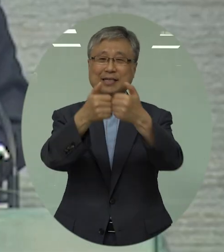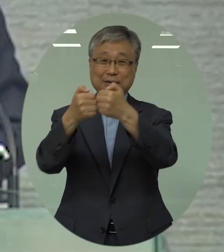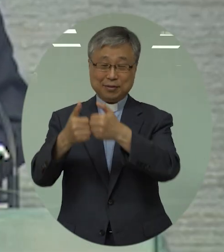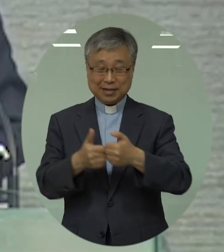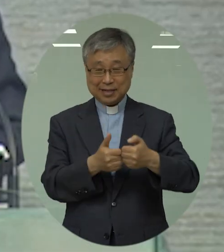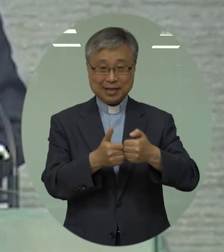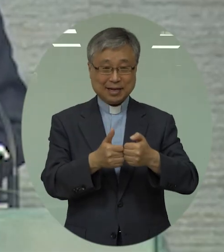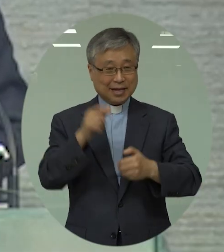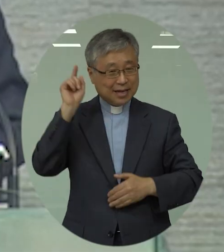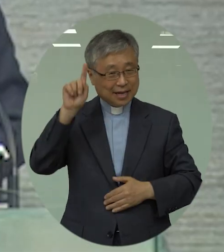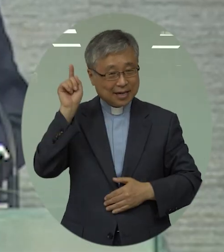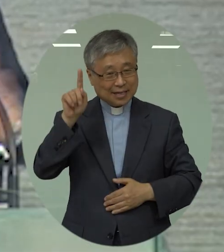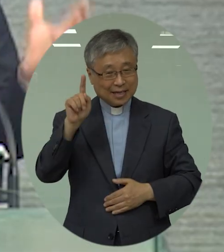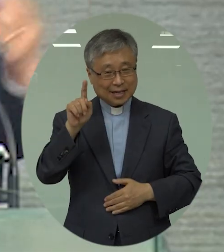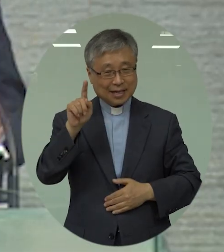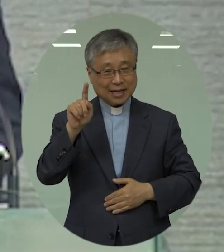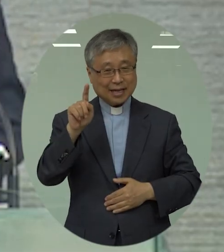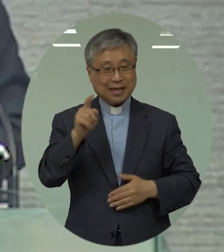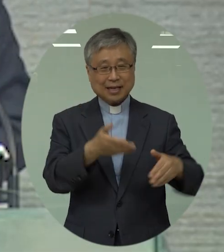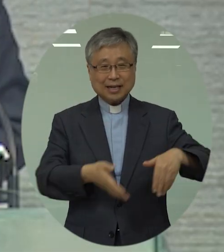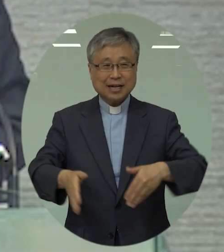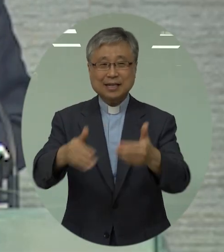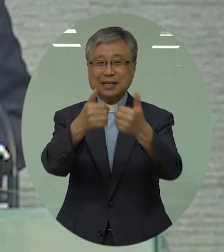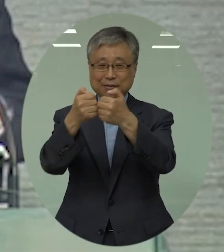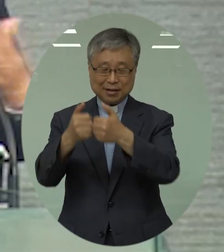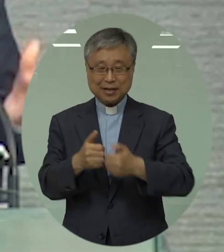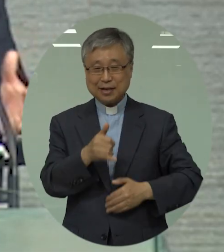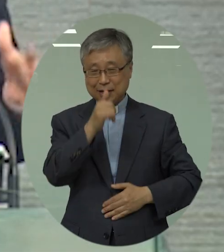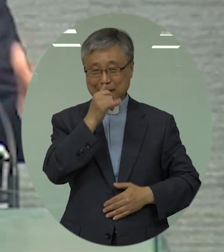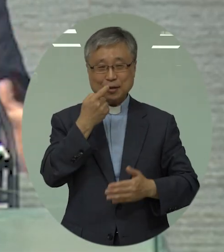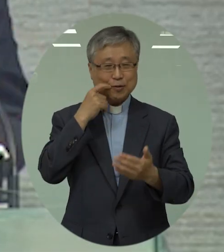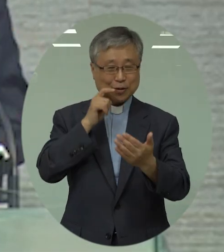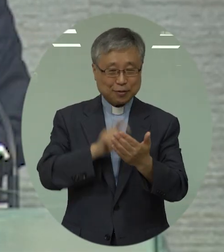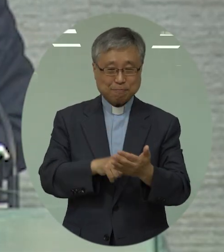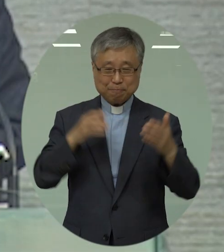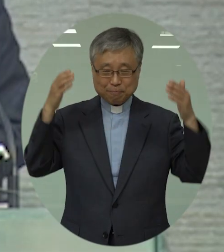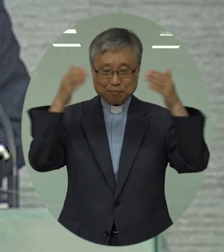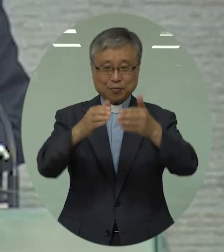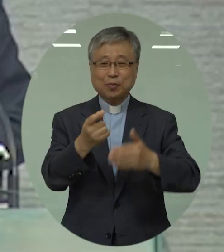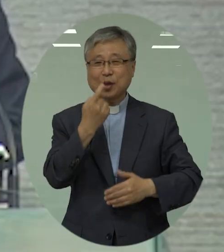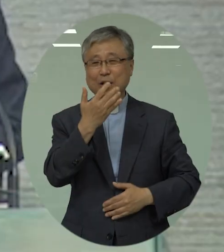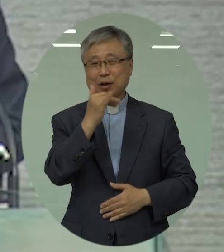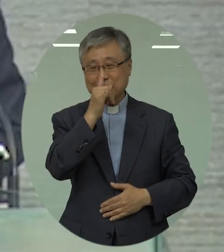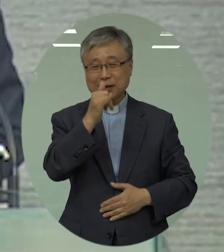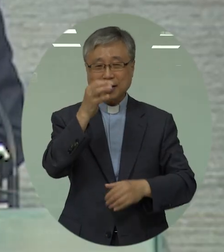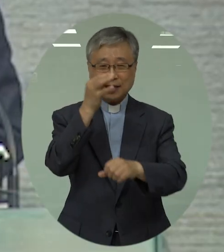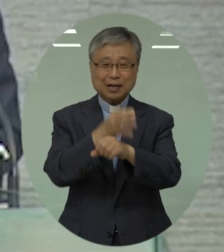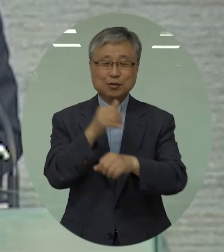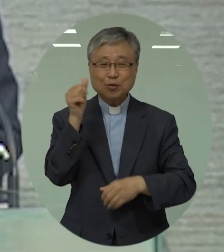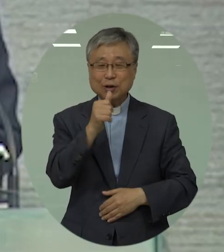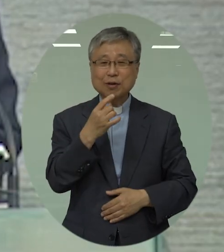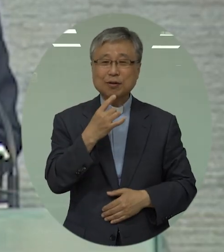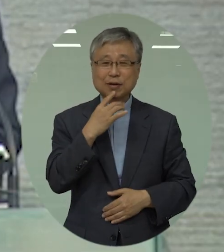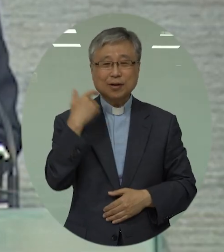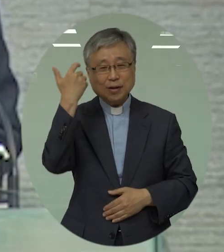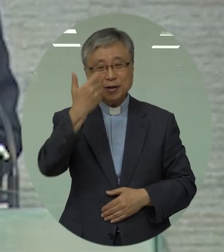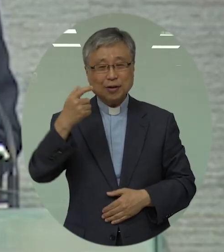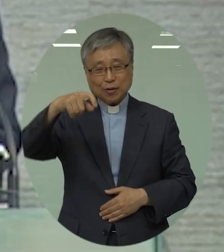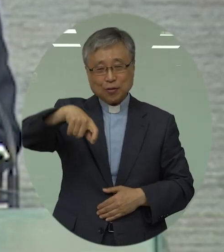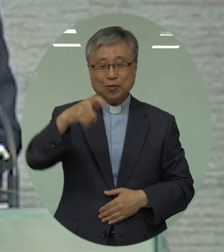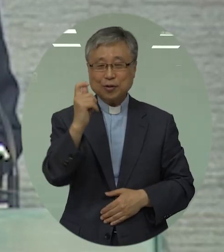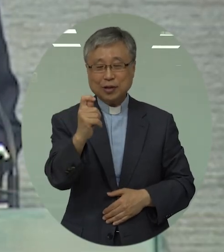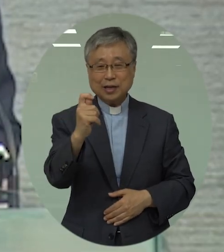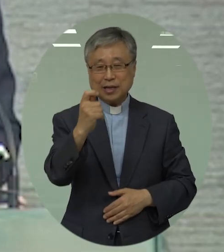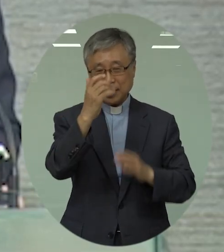길. 언제 제가 그 세미나를 할 때 여러분들 오시면 더 쉽게 집중적으로 배울 수가 있습니다. 간단히 소개만 할 거예요. 영성 큐티,